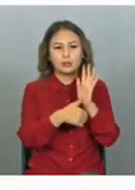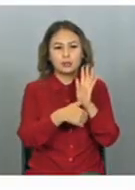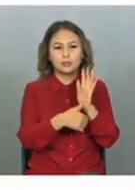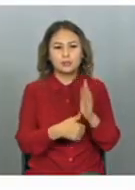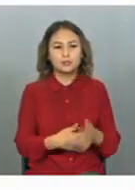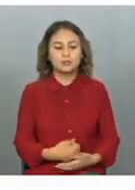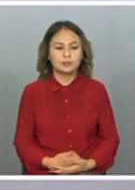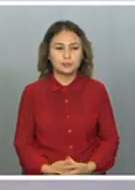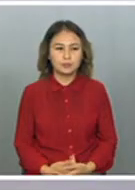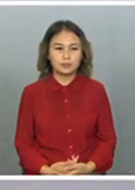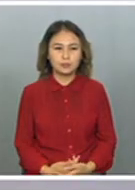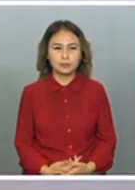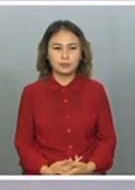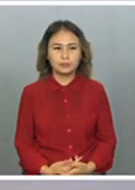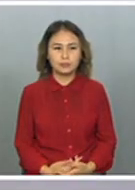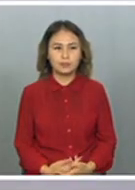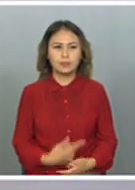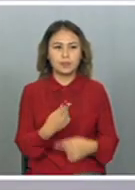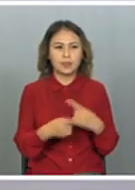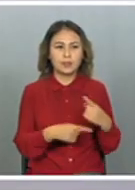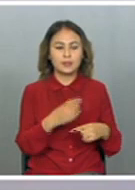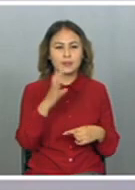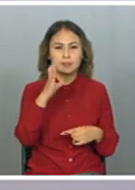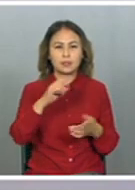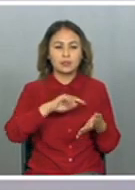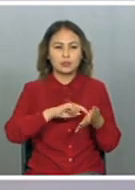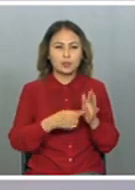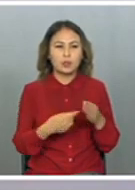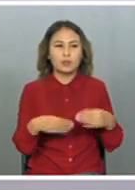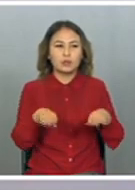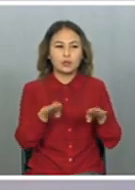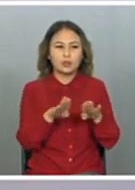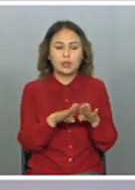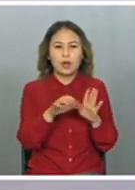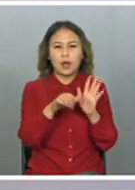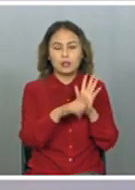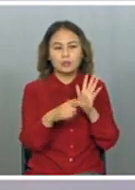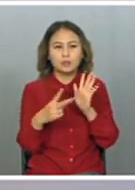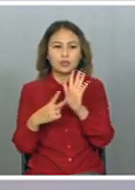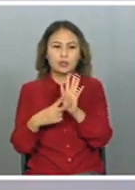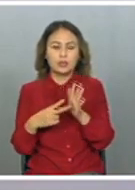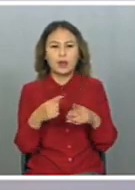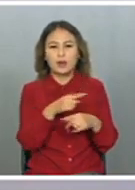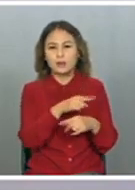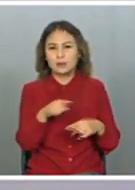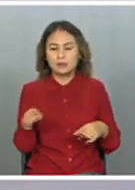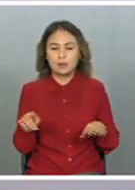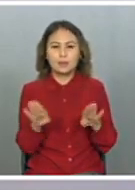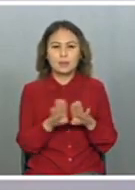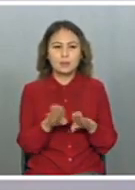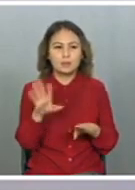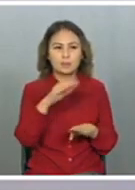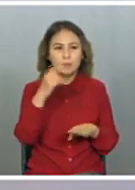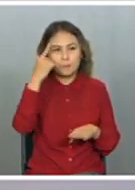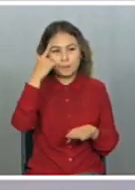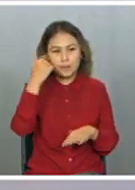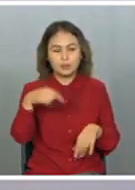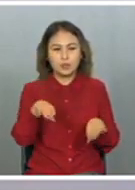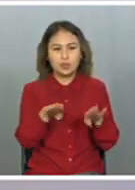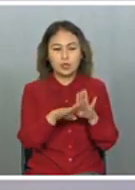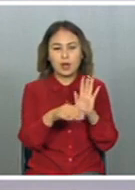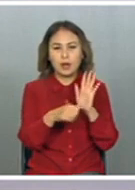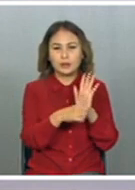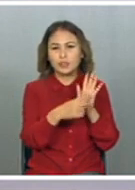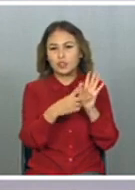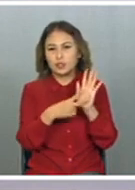6-ға сәйкес. Келесі C нүктесі. Бұнда да 6 мен 7-нің арасында, және біз білеміз, е, бұл жерде 6 мен